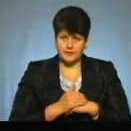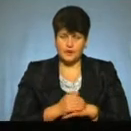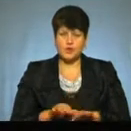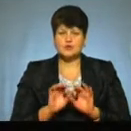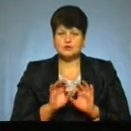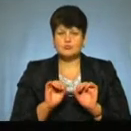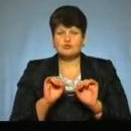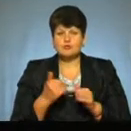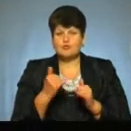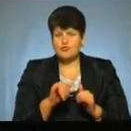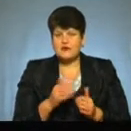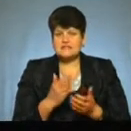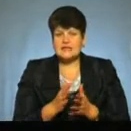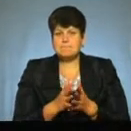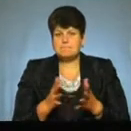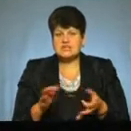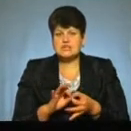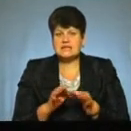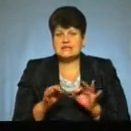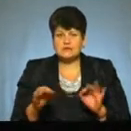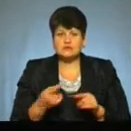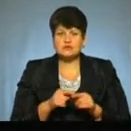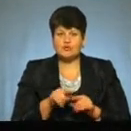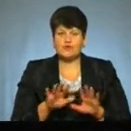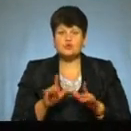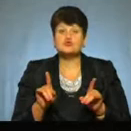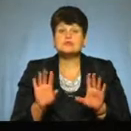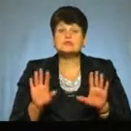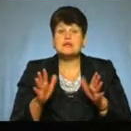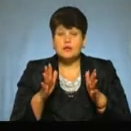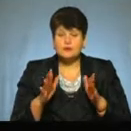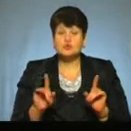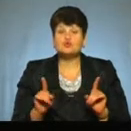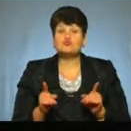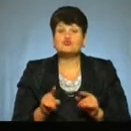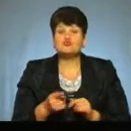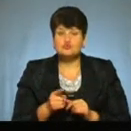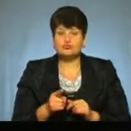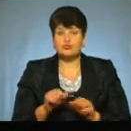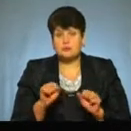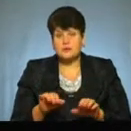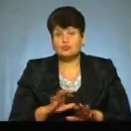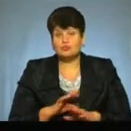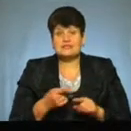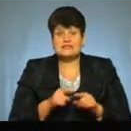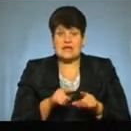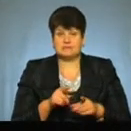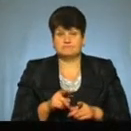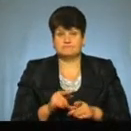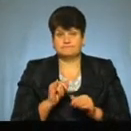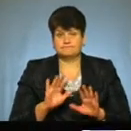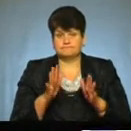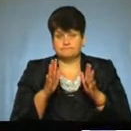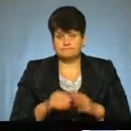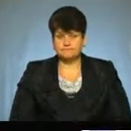вас є більше деталей стосовно цього випадку. Що сталося, чому міг статися цей неприємний випадок?